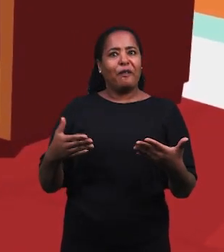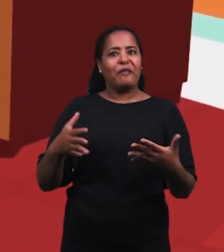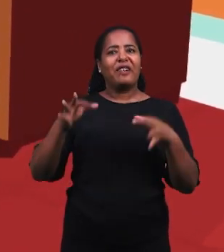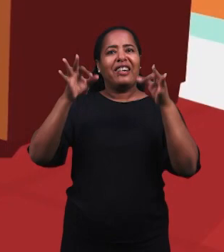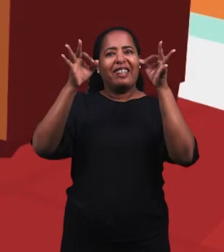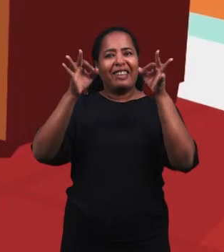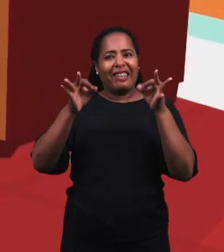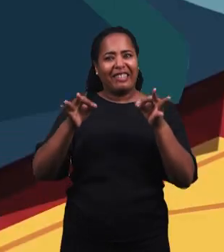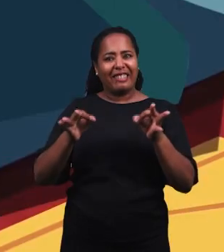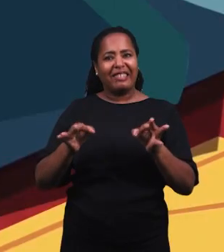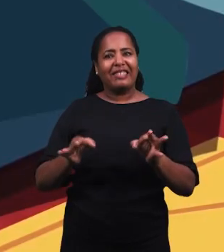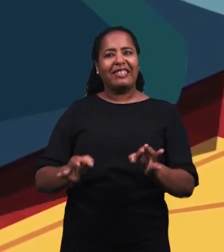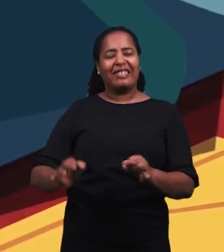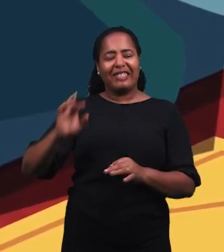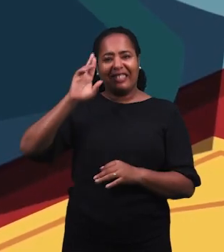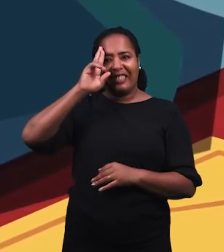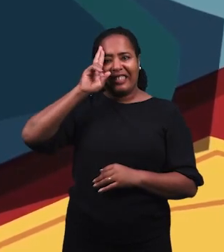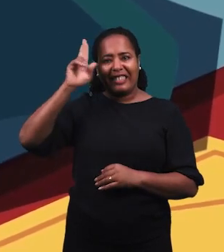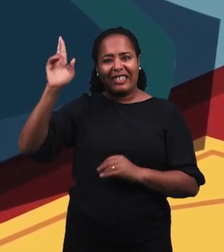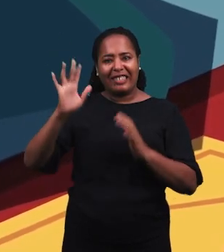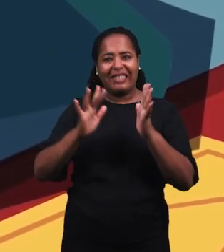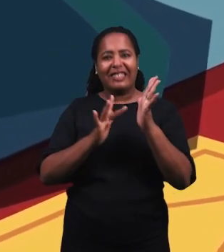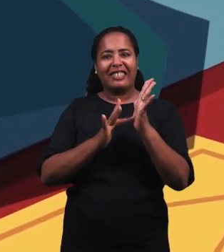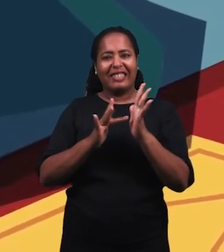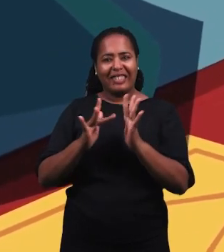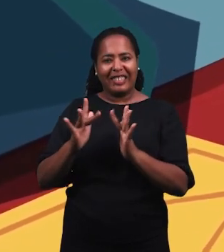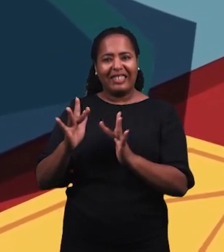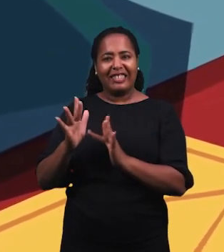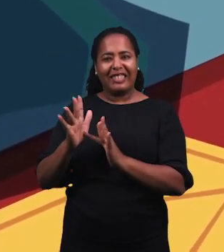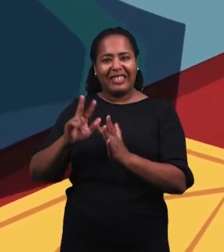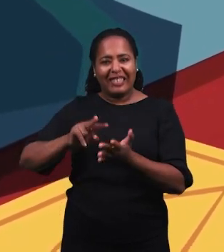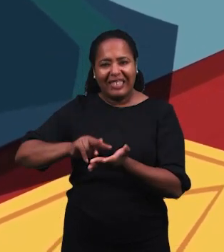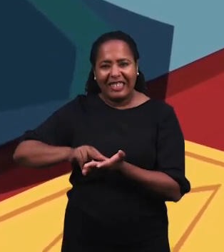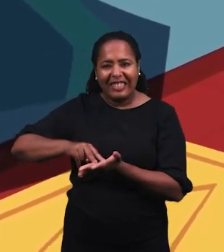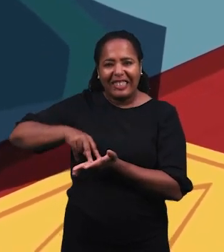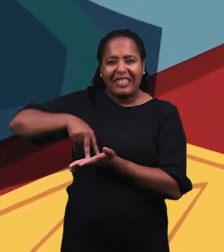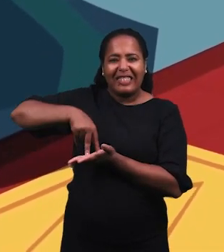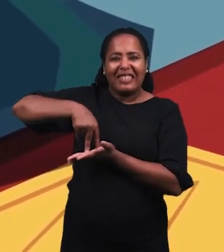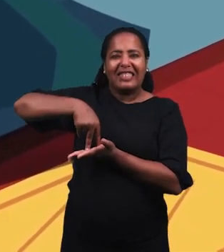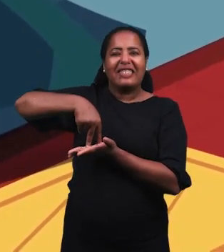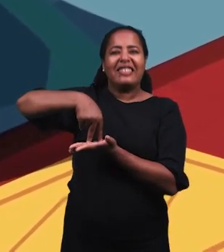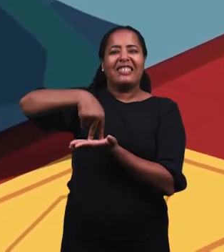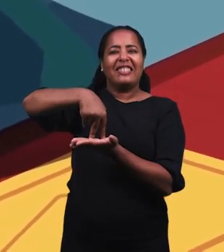потому что я знаю, что Господь Иисус поддержал меня.